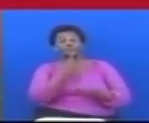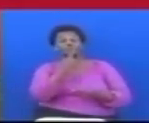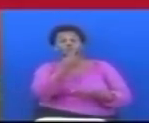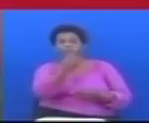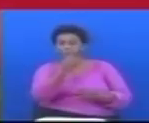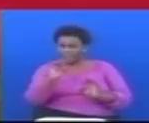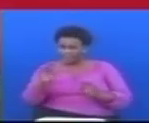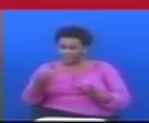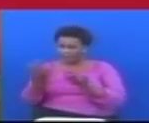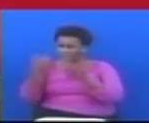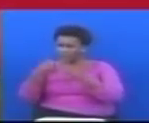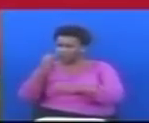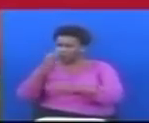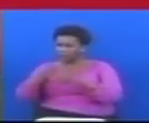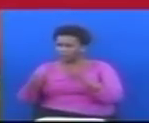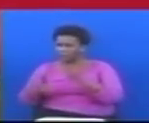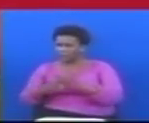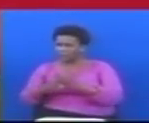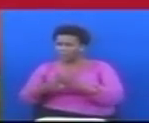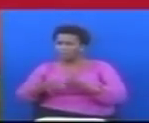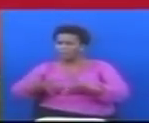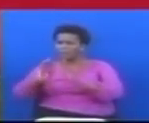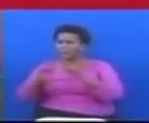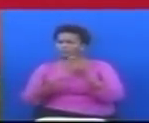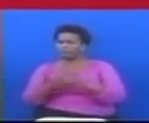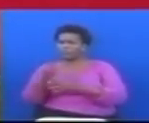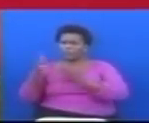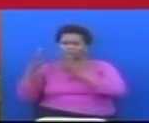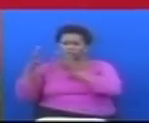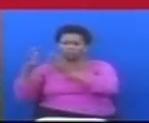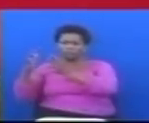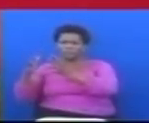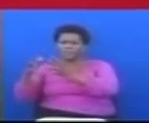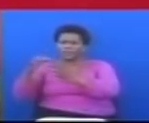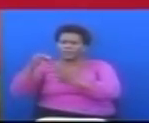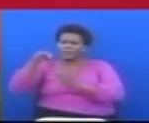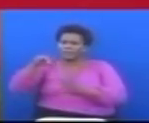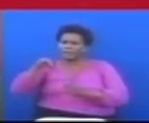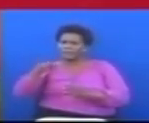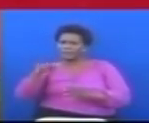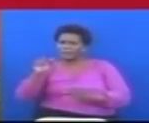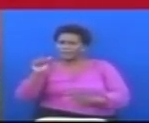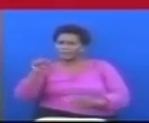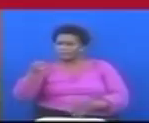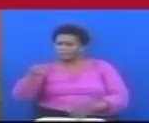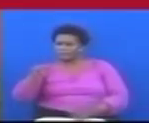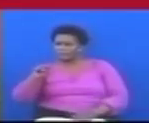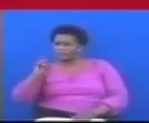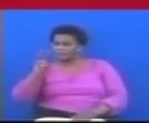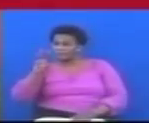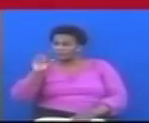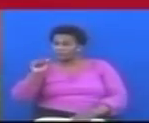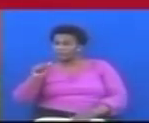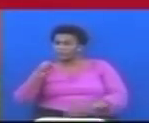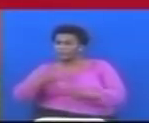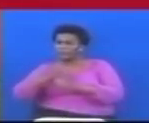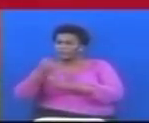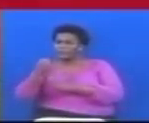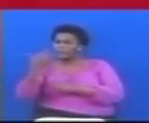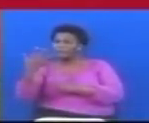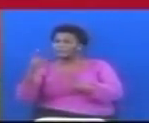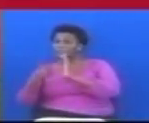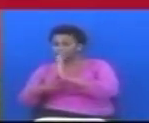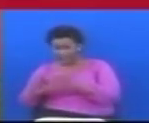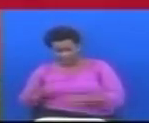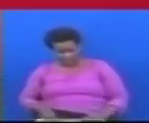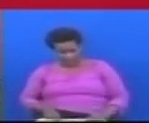barabara hii kutoka Bulamba Bunda kwenda hadi Nyamuswa kilomita 56. Utaratibu wa hatua ya manunuzi unaendelea